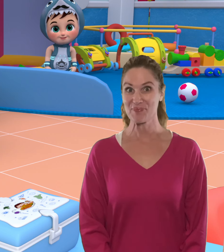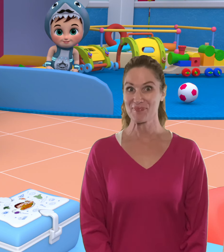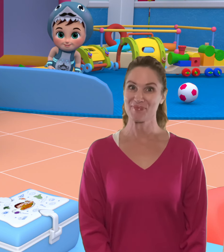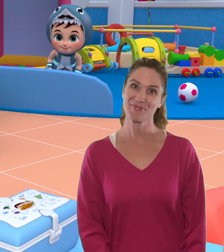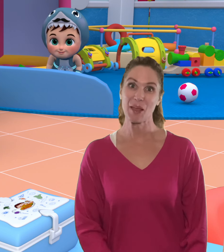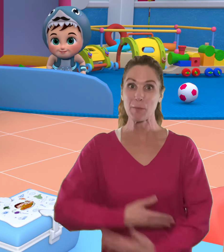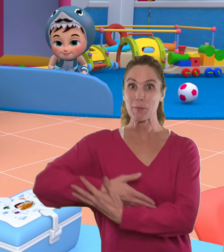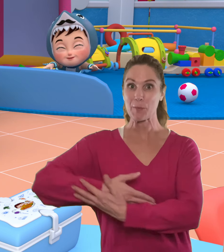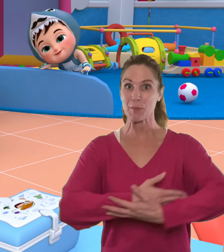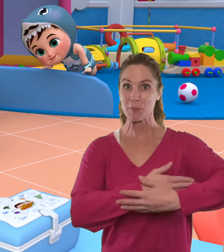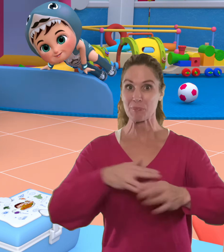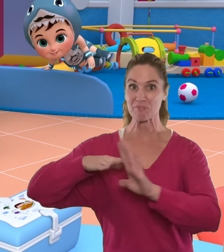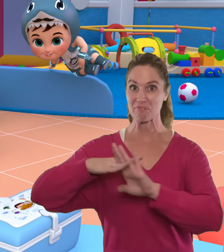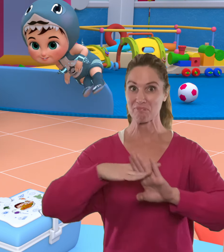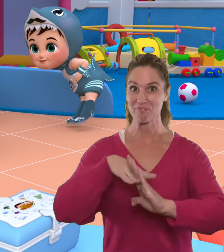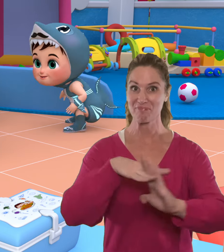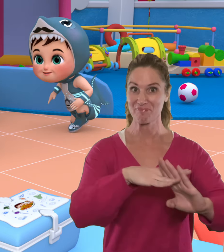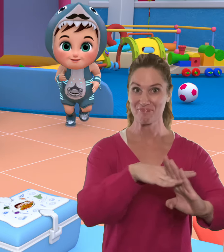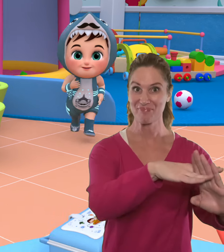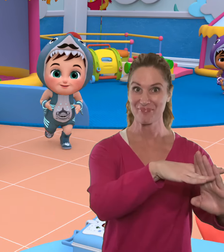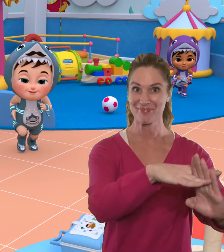ねちび